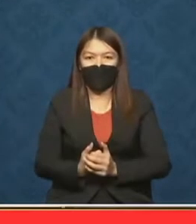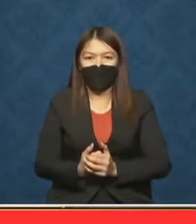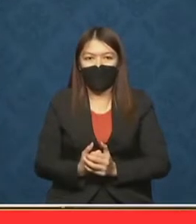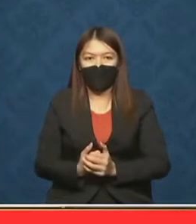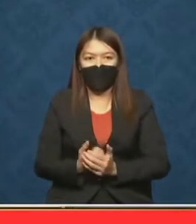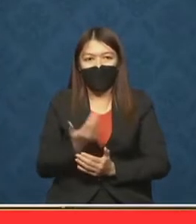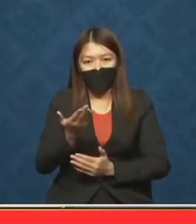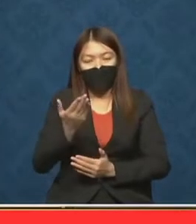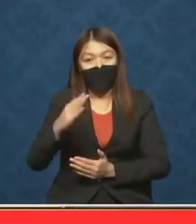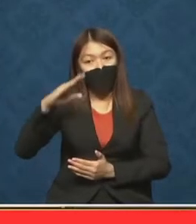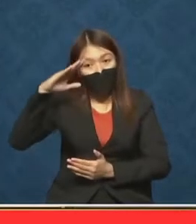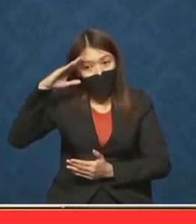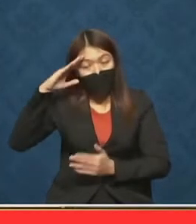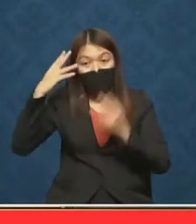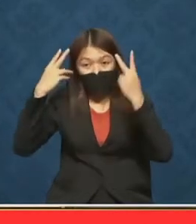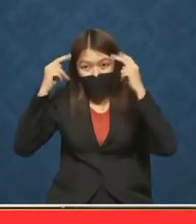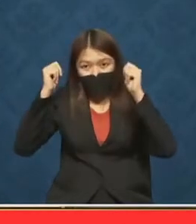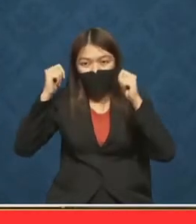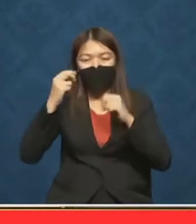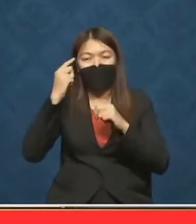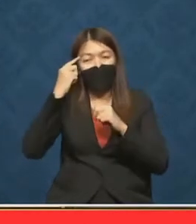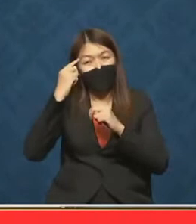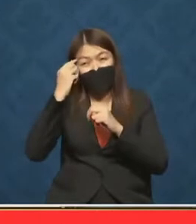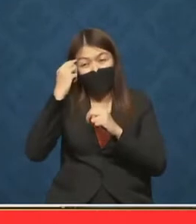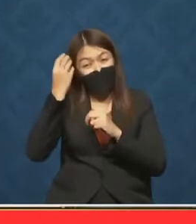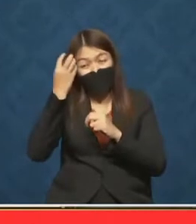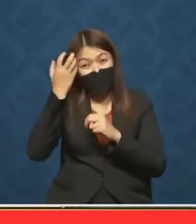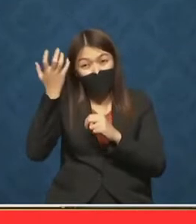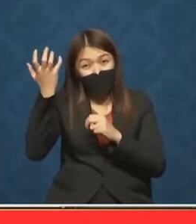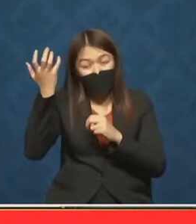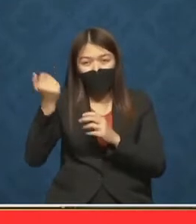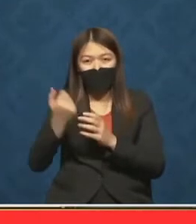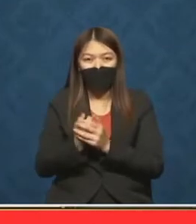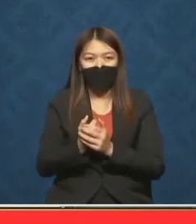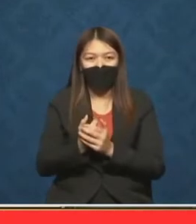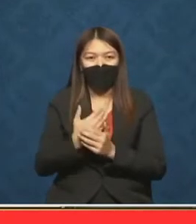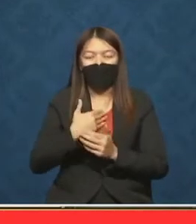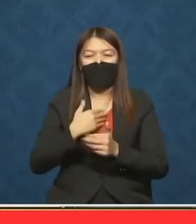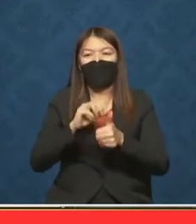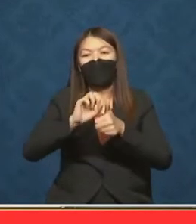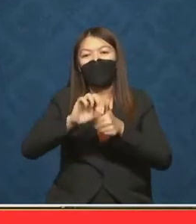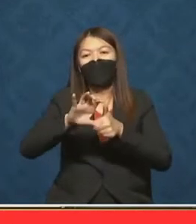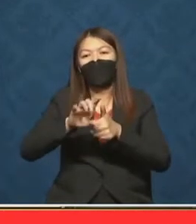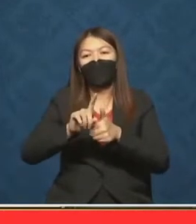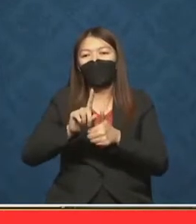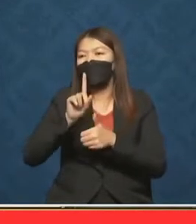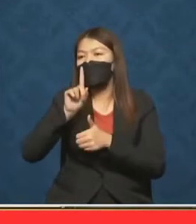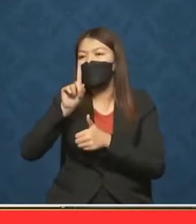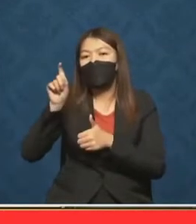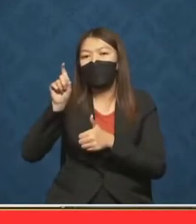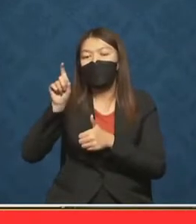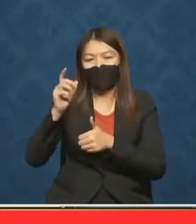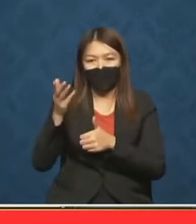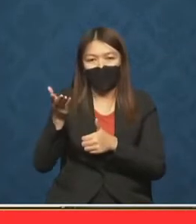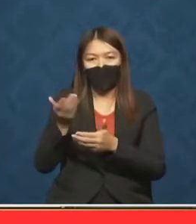ค่ะ